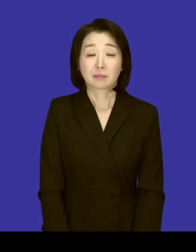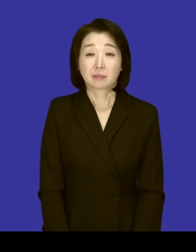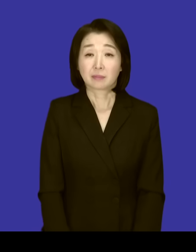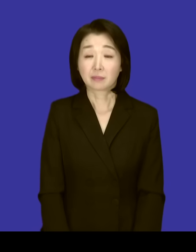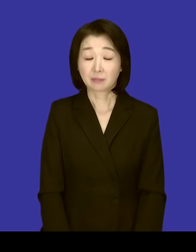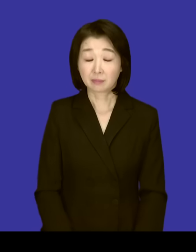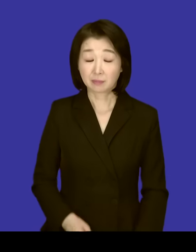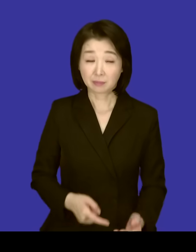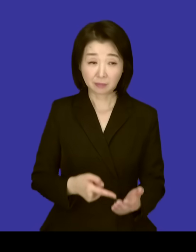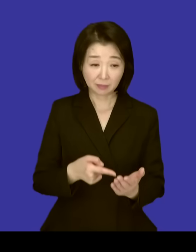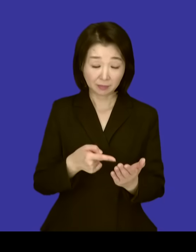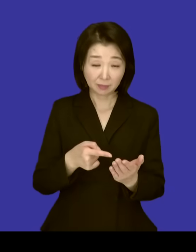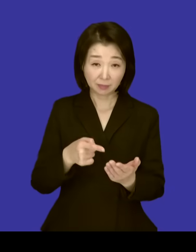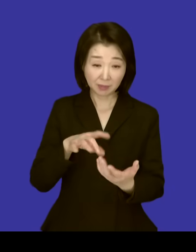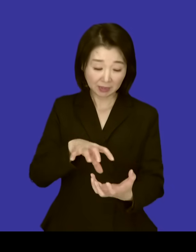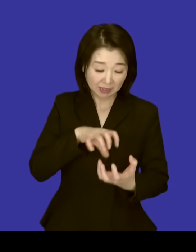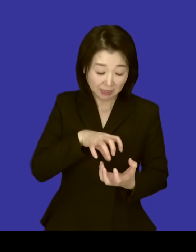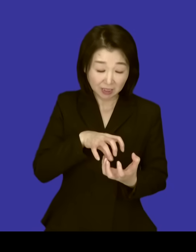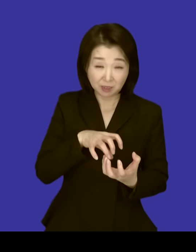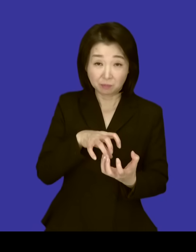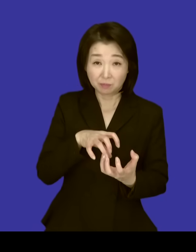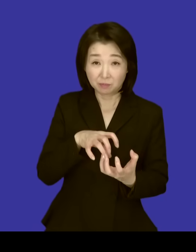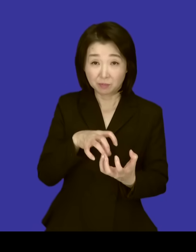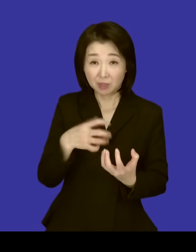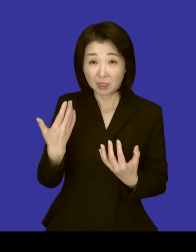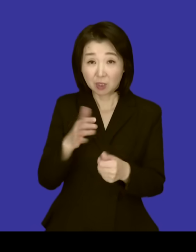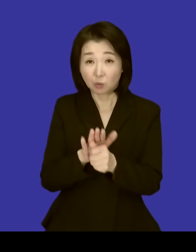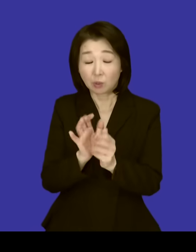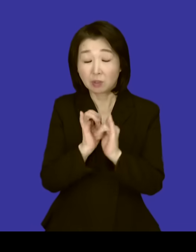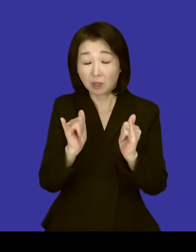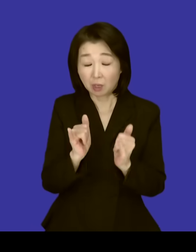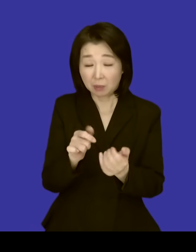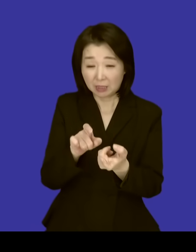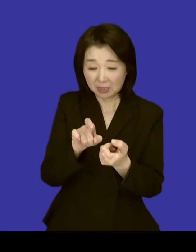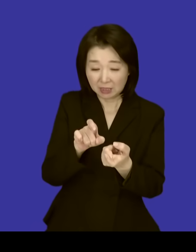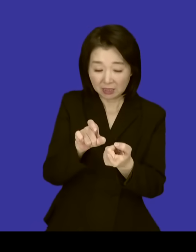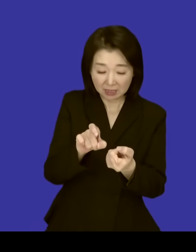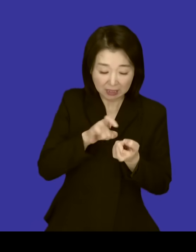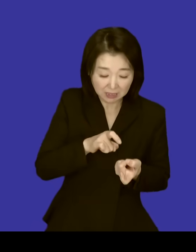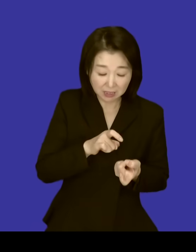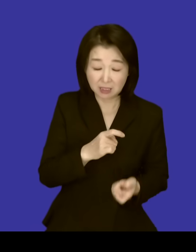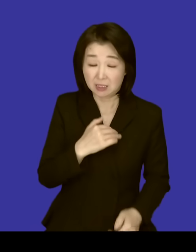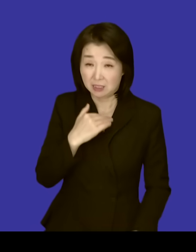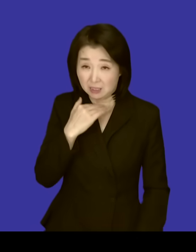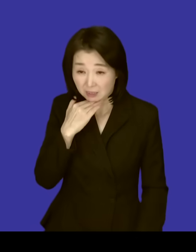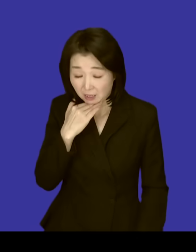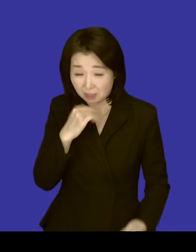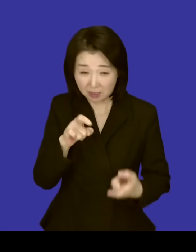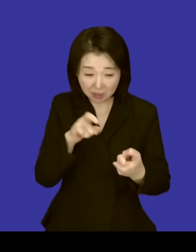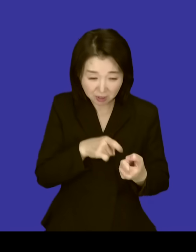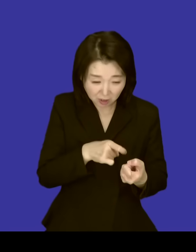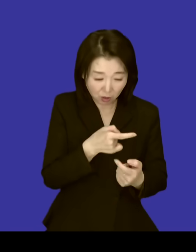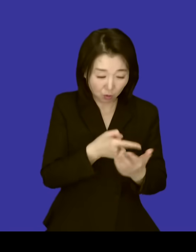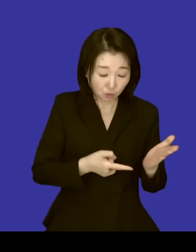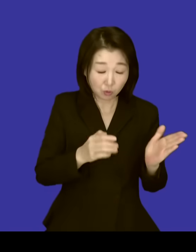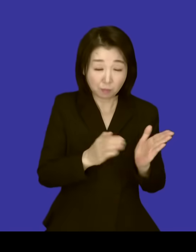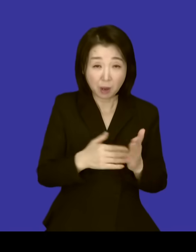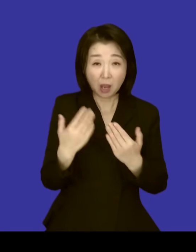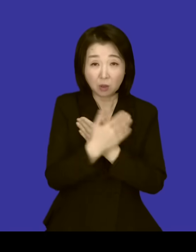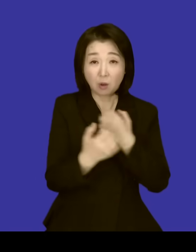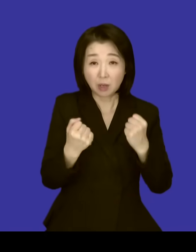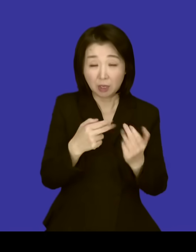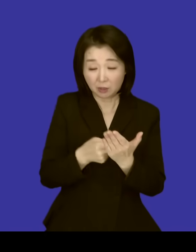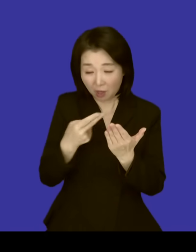이식 코디네이터는 이식 대기하는 순간부터 이식 수술을 하고 이제 나중에 건강하게 퇴원을